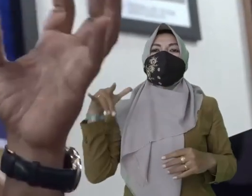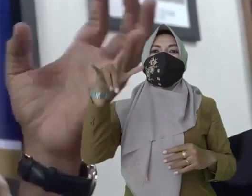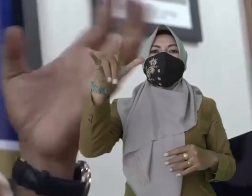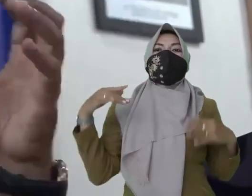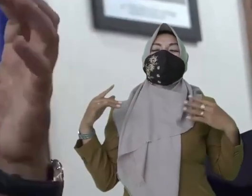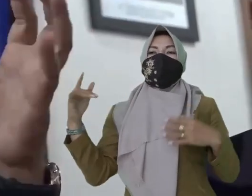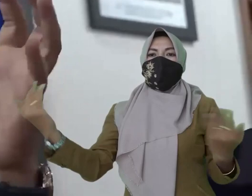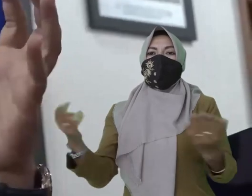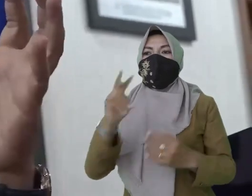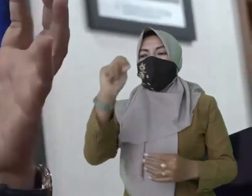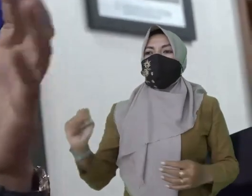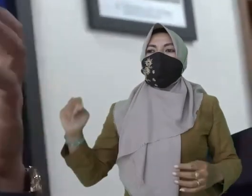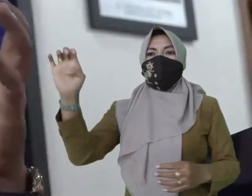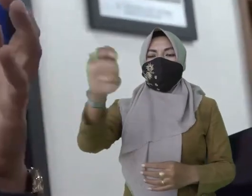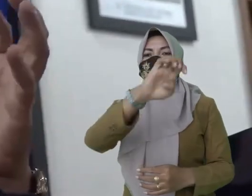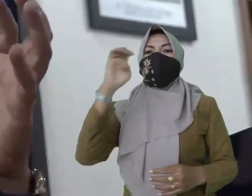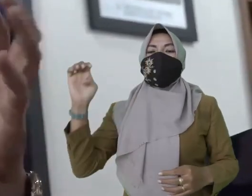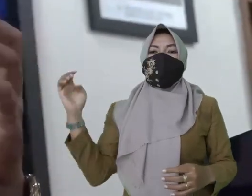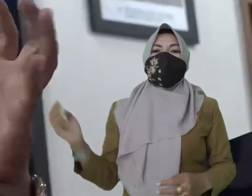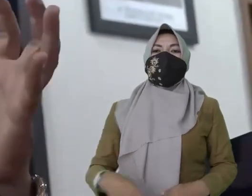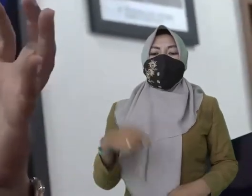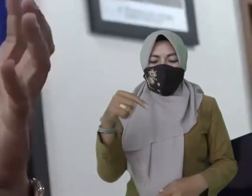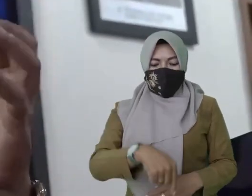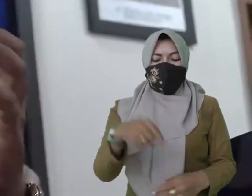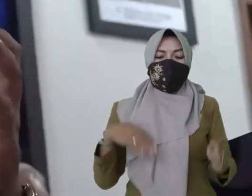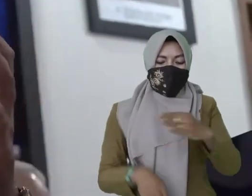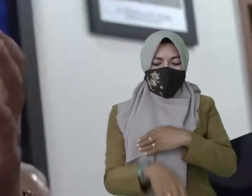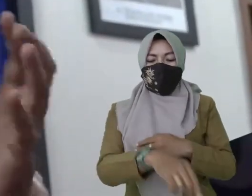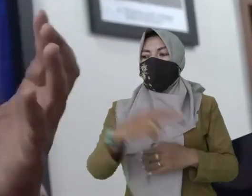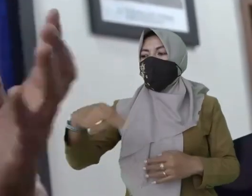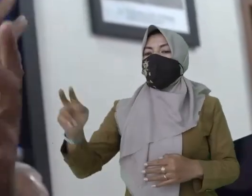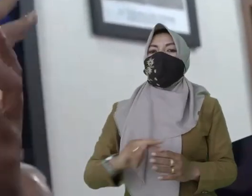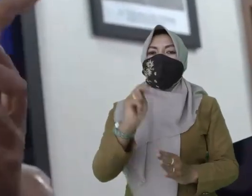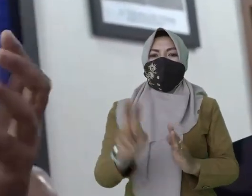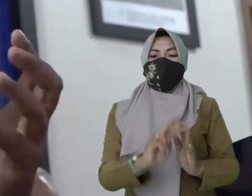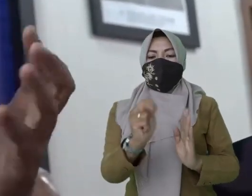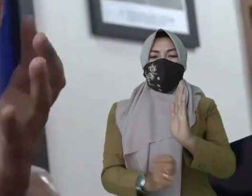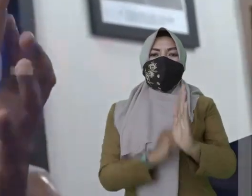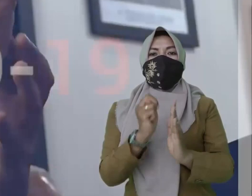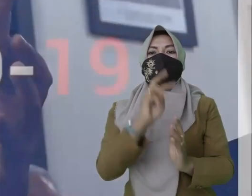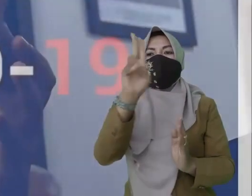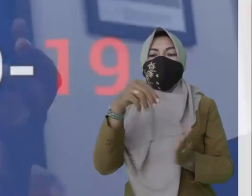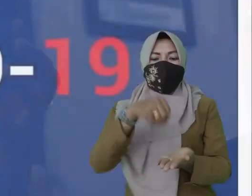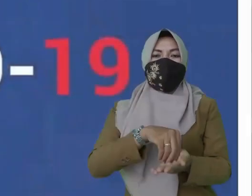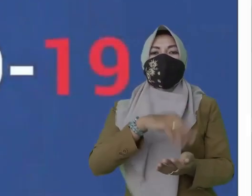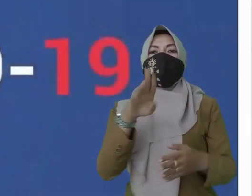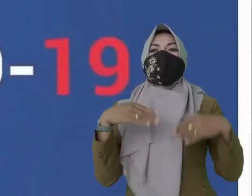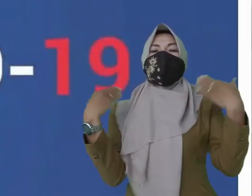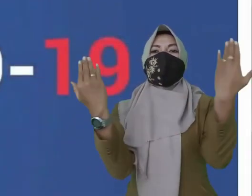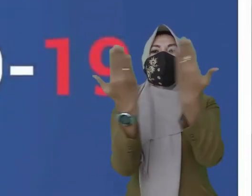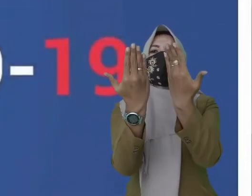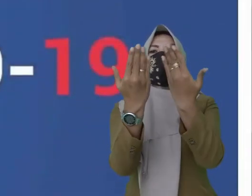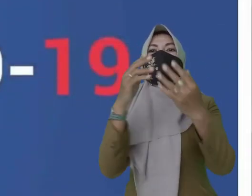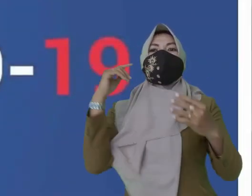China, naik pesawat, terbang ke Singapura, Malaysia, ke Eropa, ke Amerika, sampailah masuk ke Indonesia 2 Maret. Jadi 2